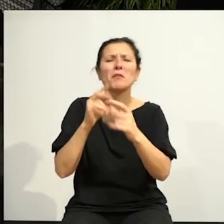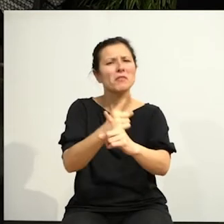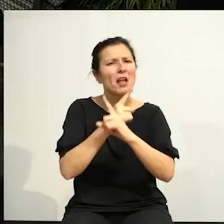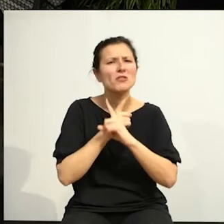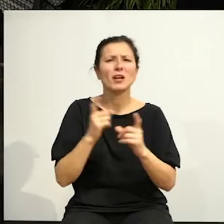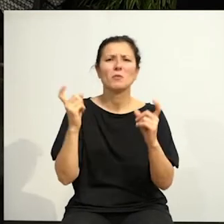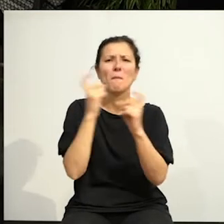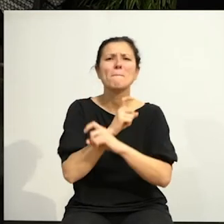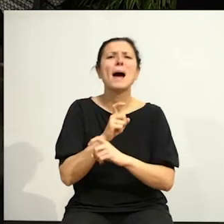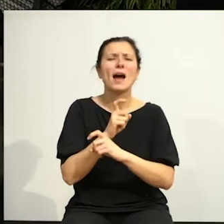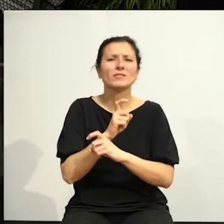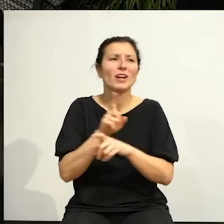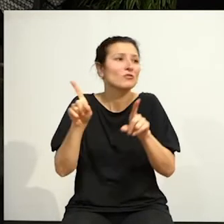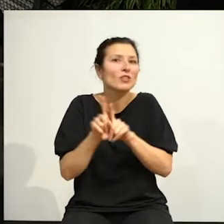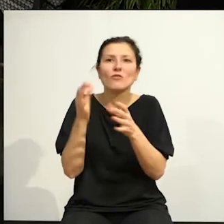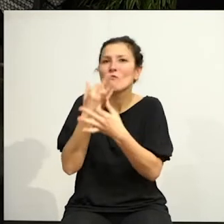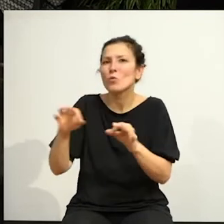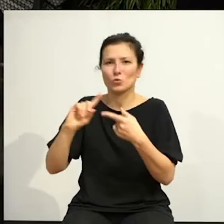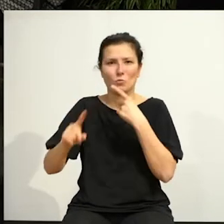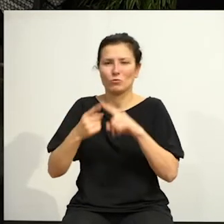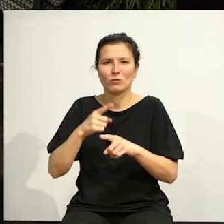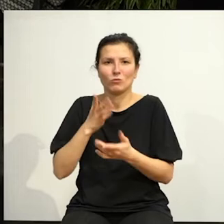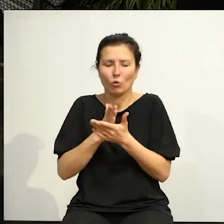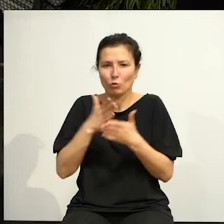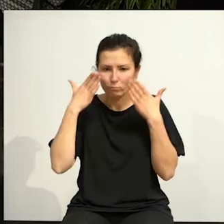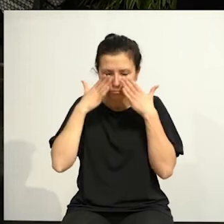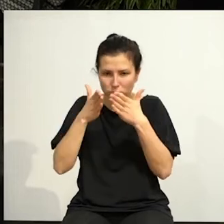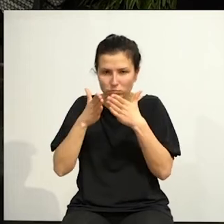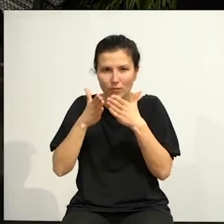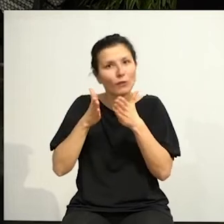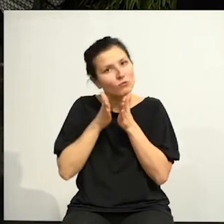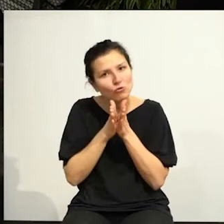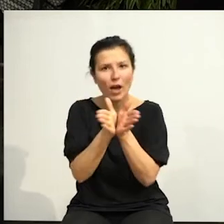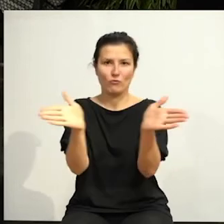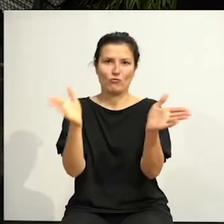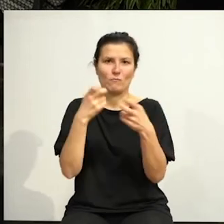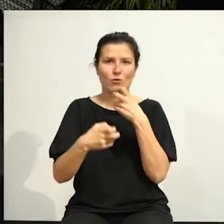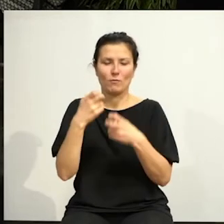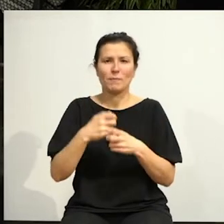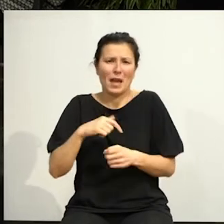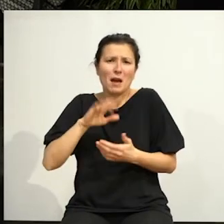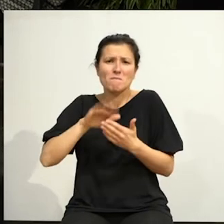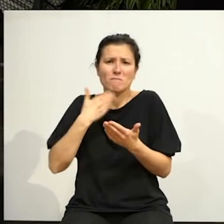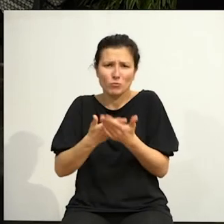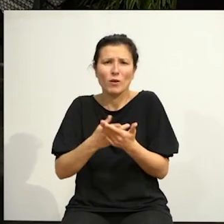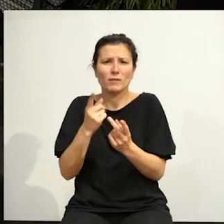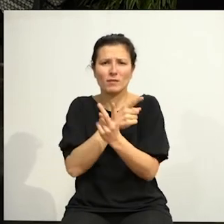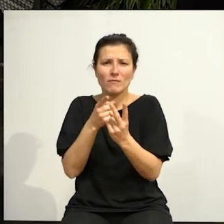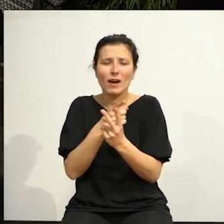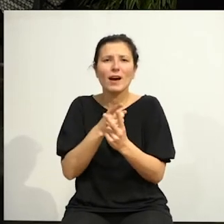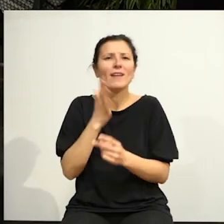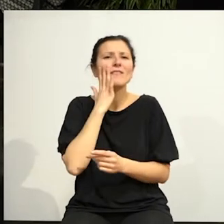czy wolności politycznej. Podaję te dwa przykłady, ale oczywiście tego typu